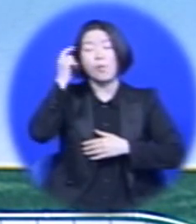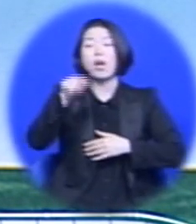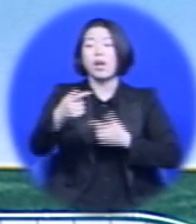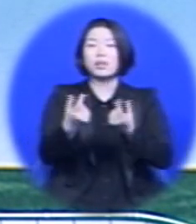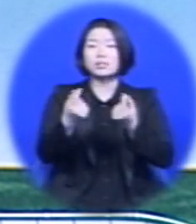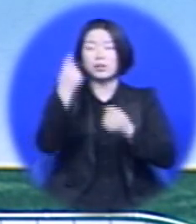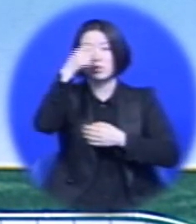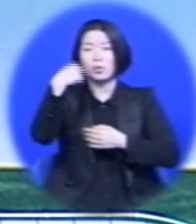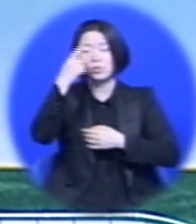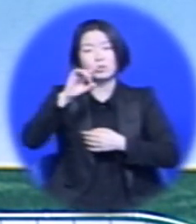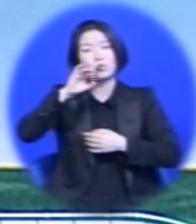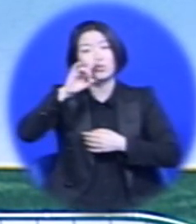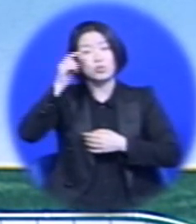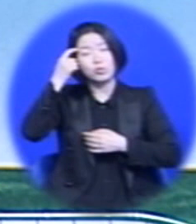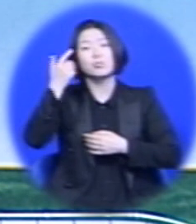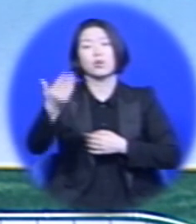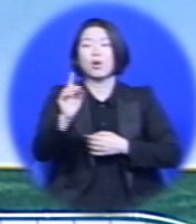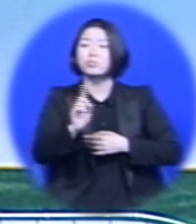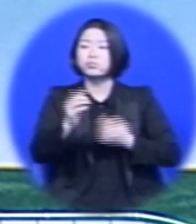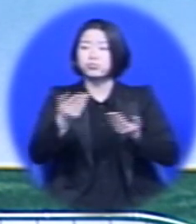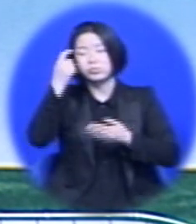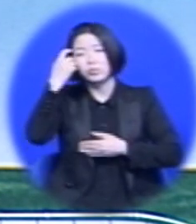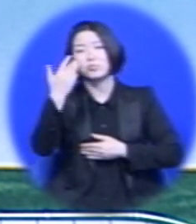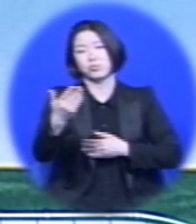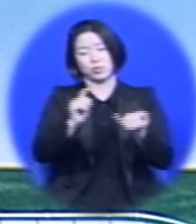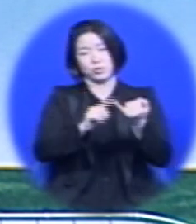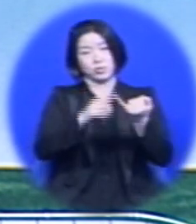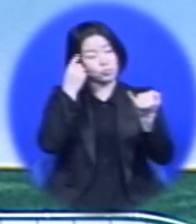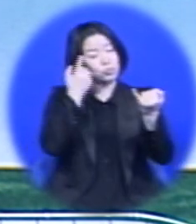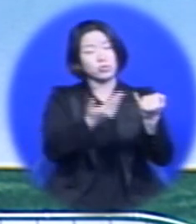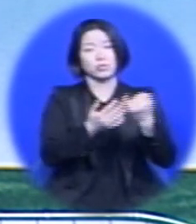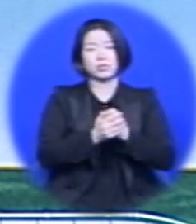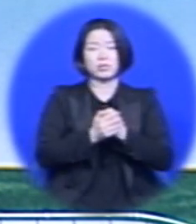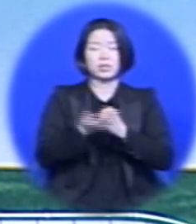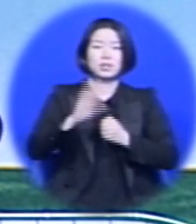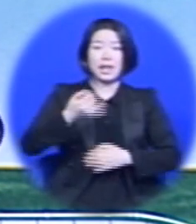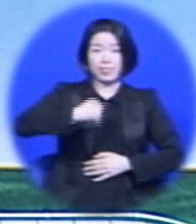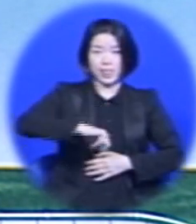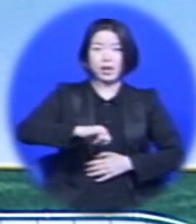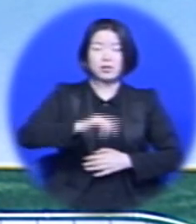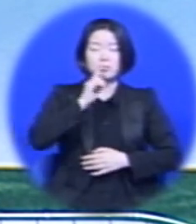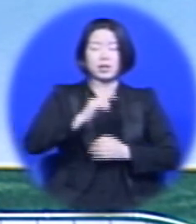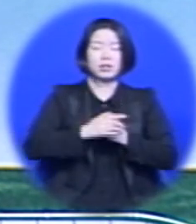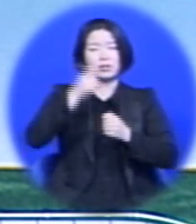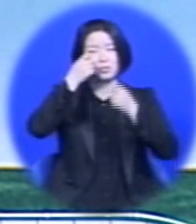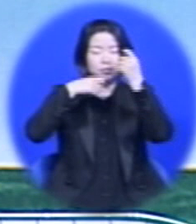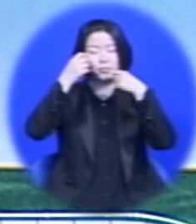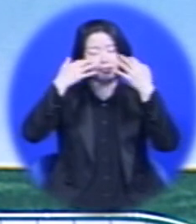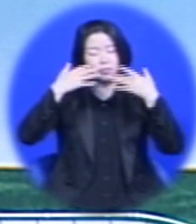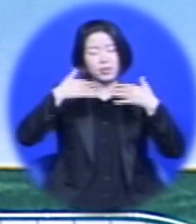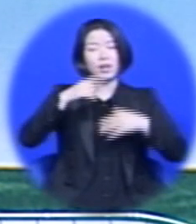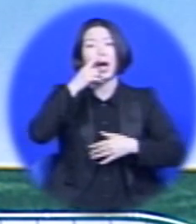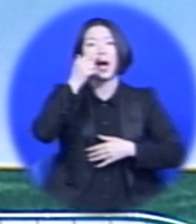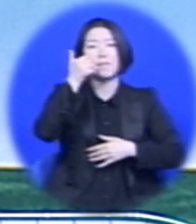얼굴인지 궁금해서 무슨 일이 있느냐고 물었습니다 그랬더니 저희 딸이 눈물을 흘리면서